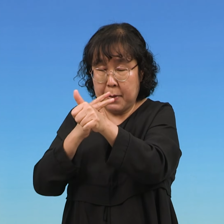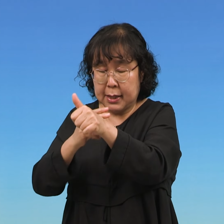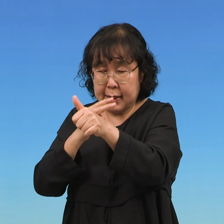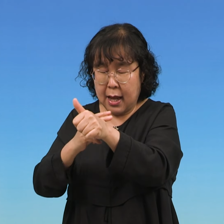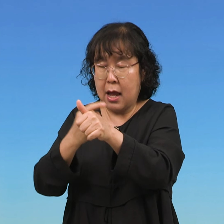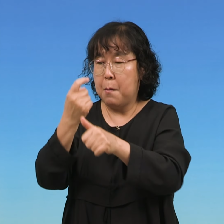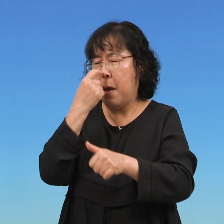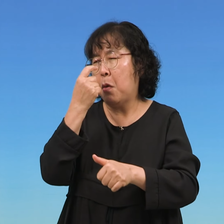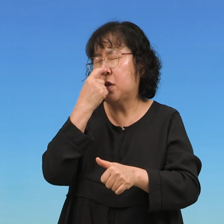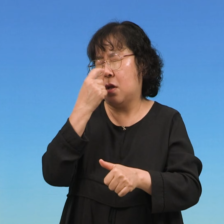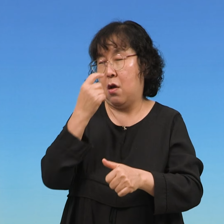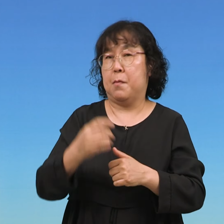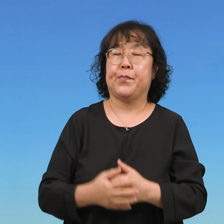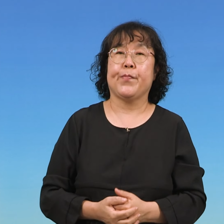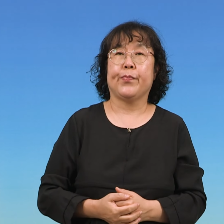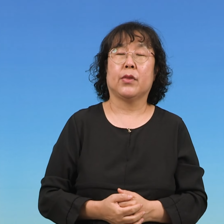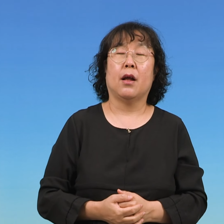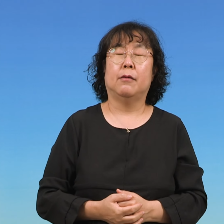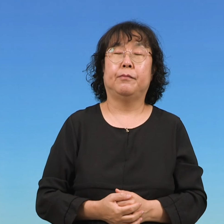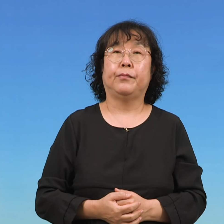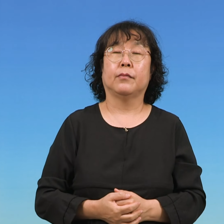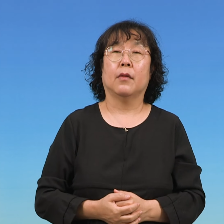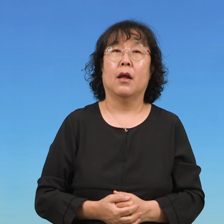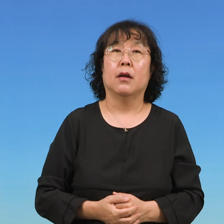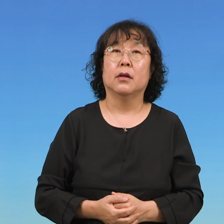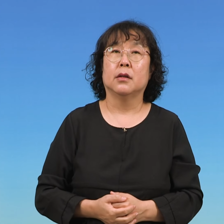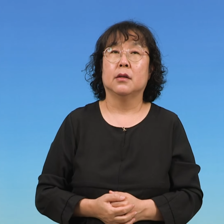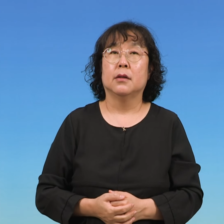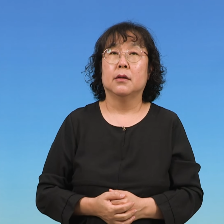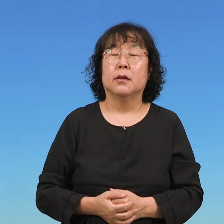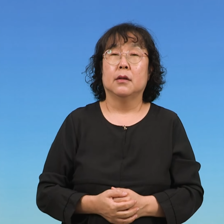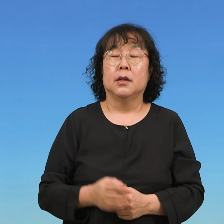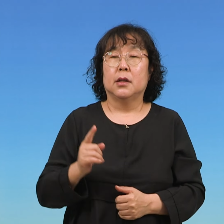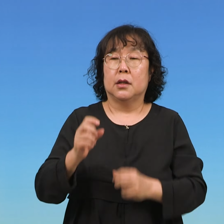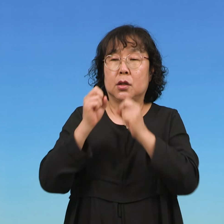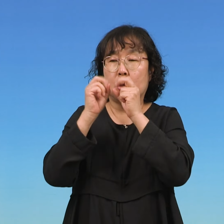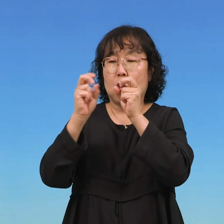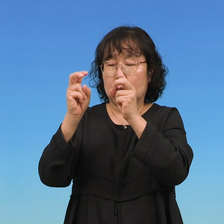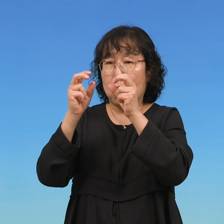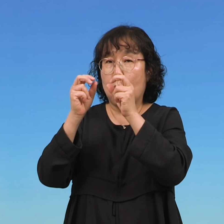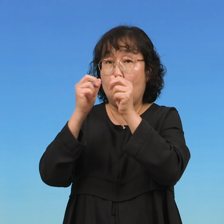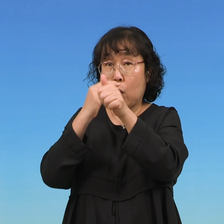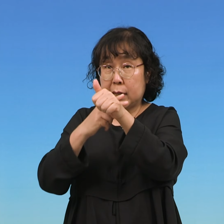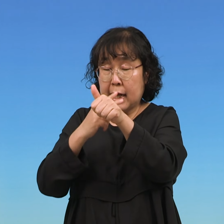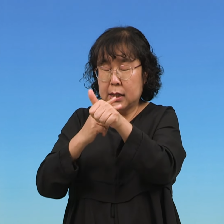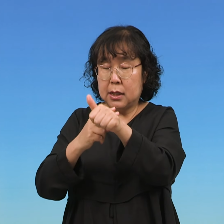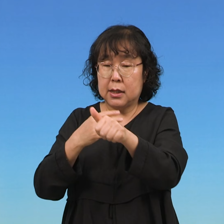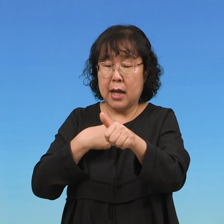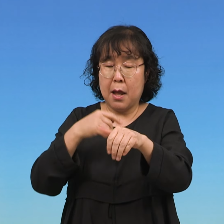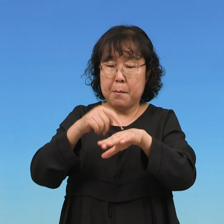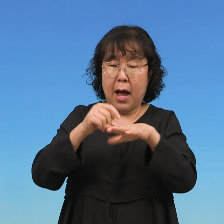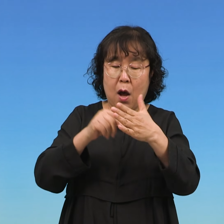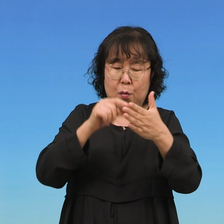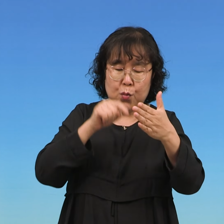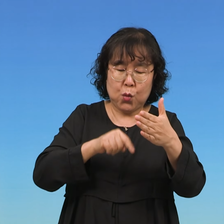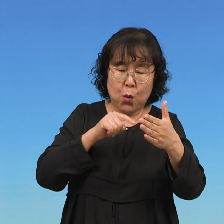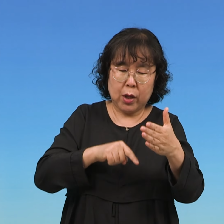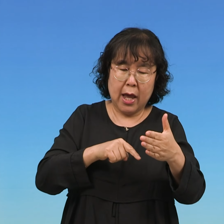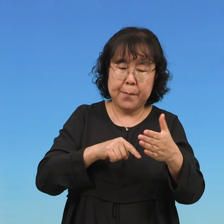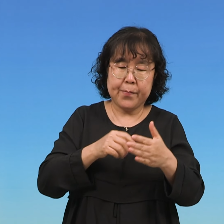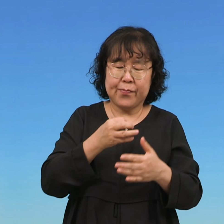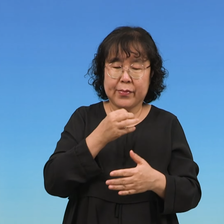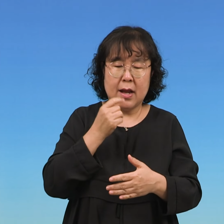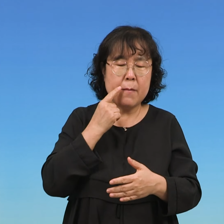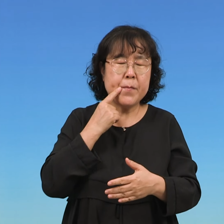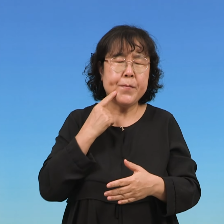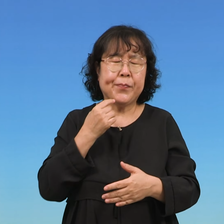제가 이분에게서 배우는게 뭐냐면은 이렇게 자기 내면의 그 탐신이 내가 뭘 어떻게 해보겠다는